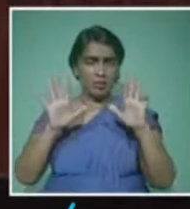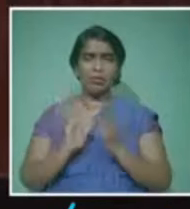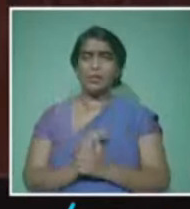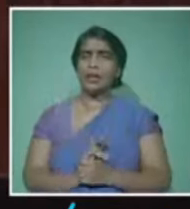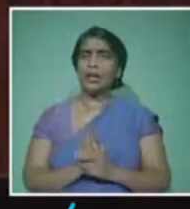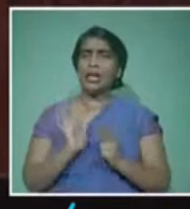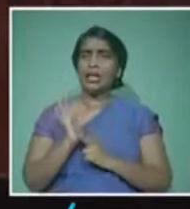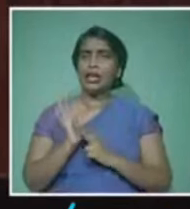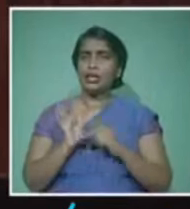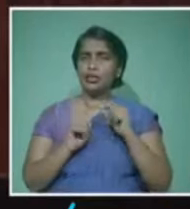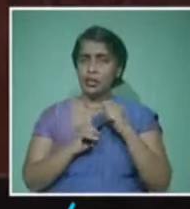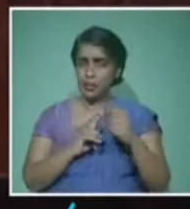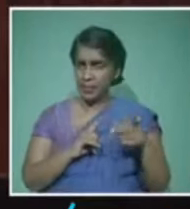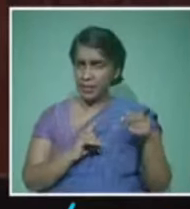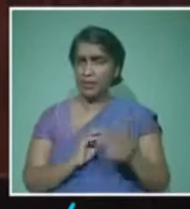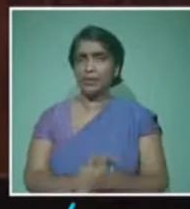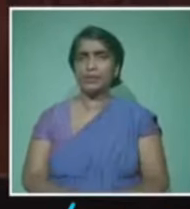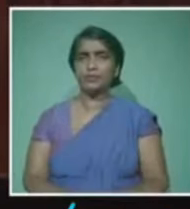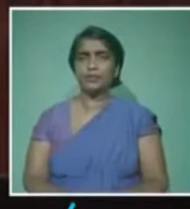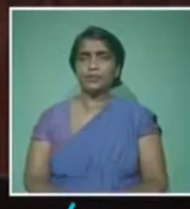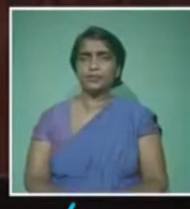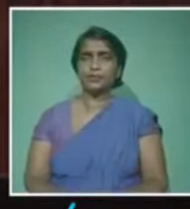प्रश्नांकोशन वैवली